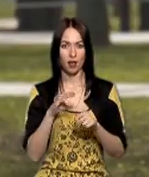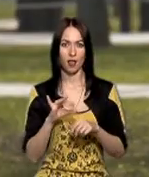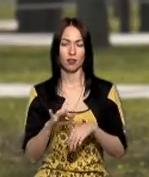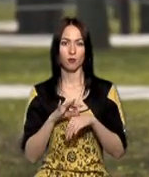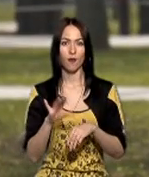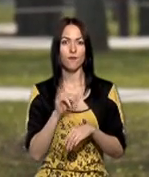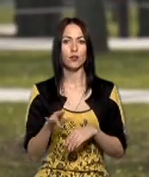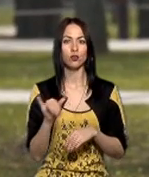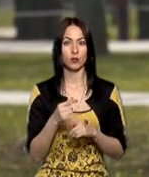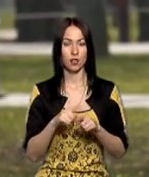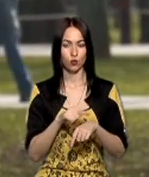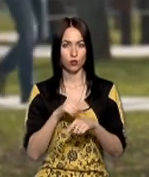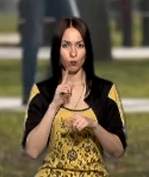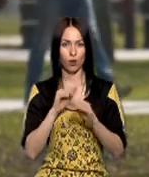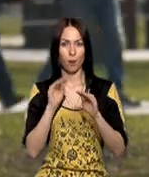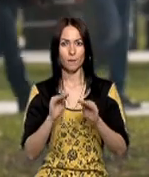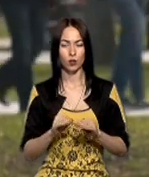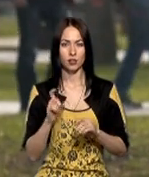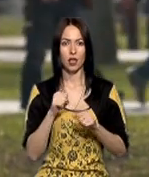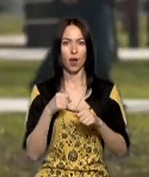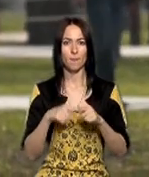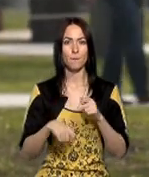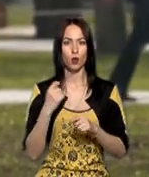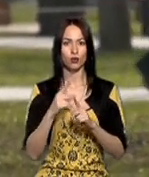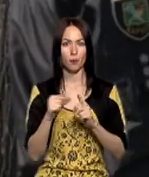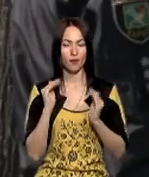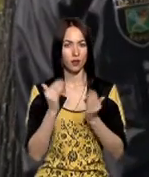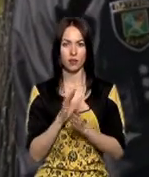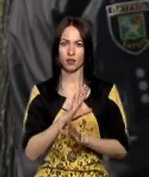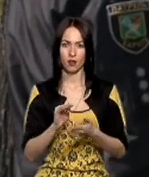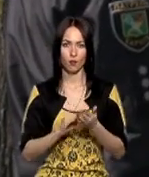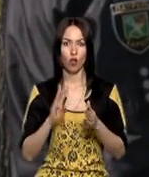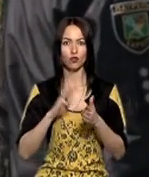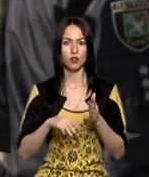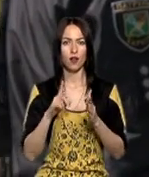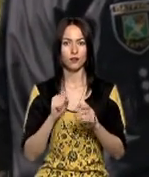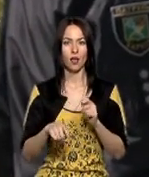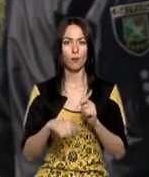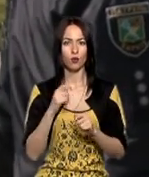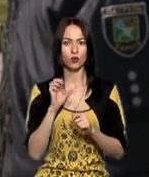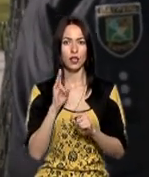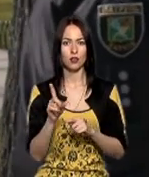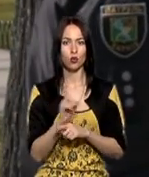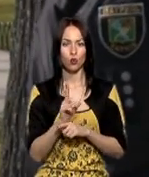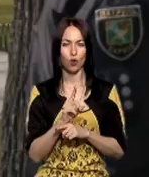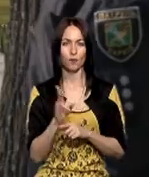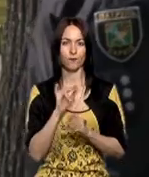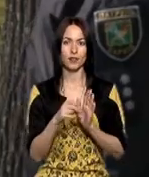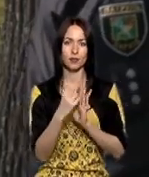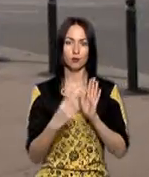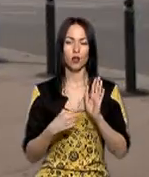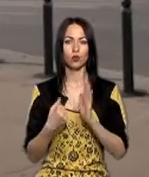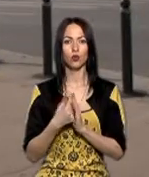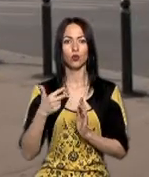час протоколів за порушення правил карантину не виписували. Штраф за порушення санітарних норм складає від 17 до 34